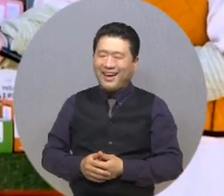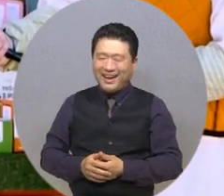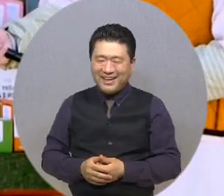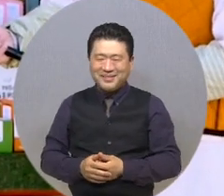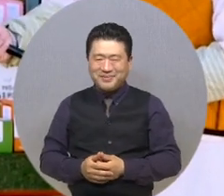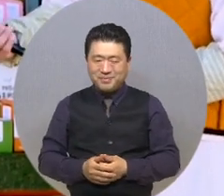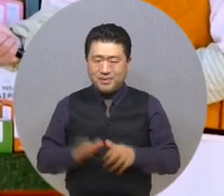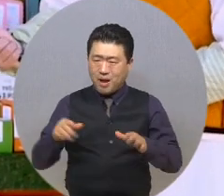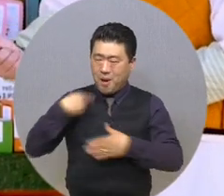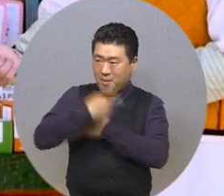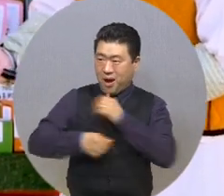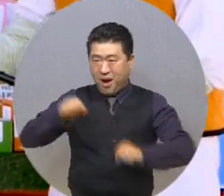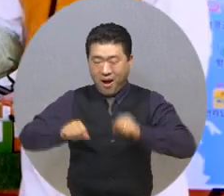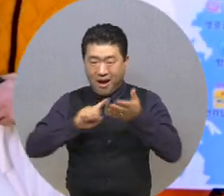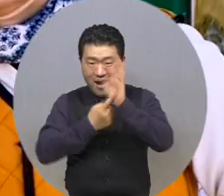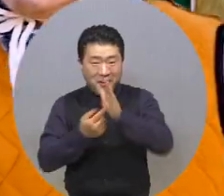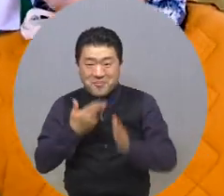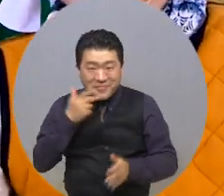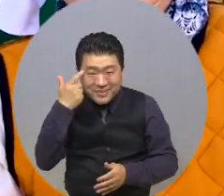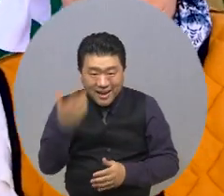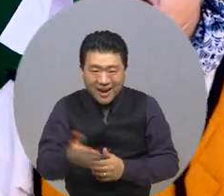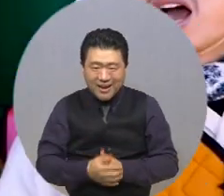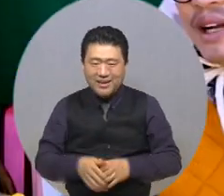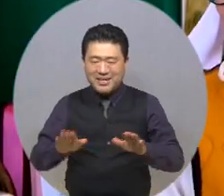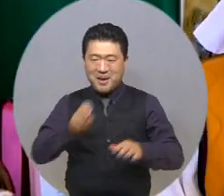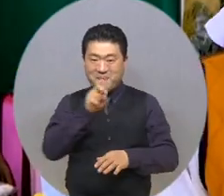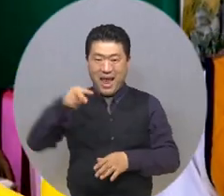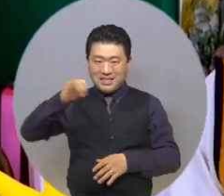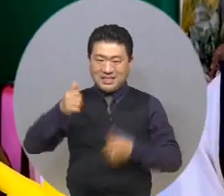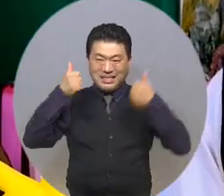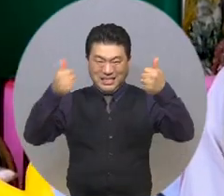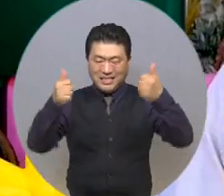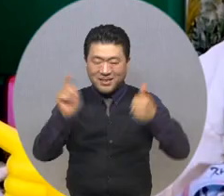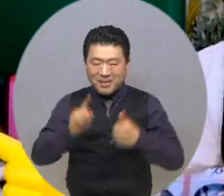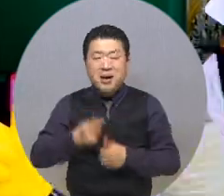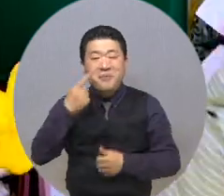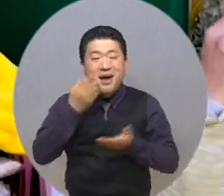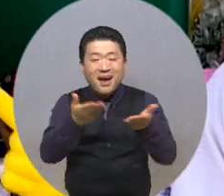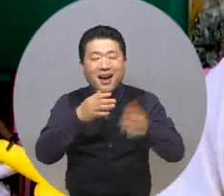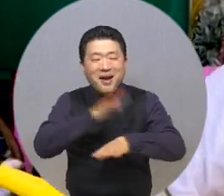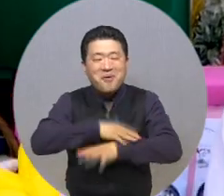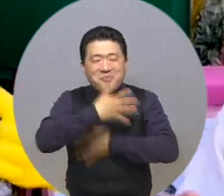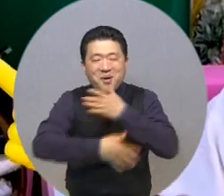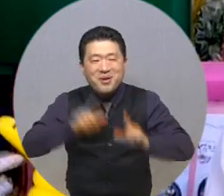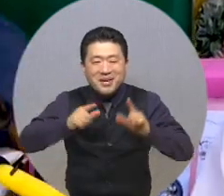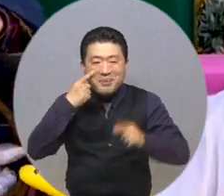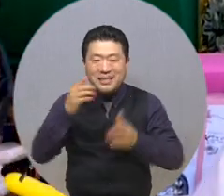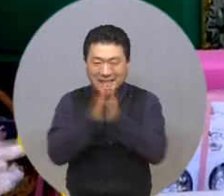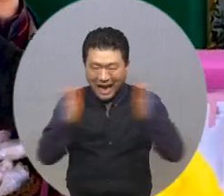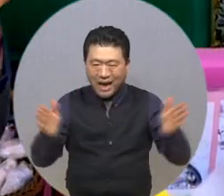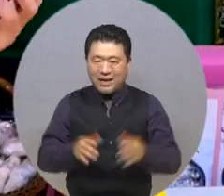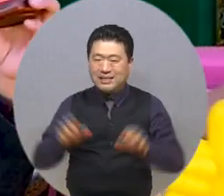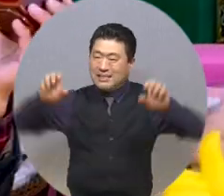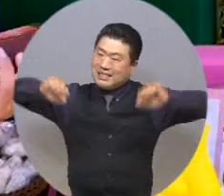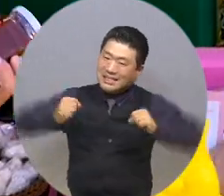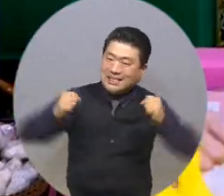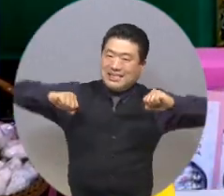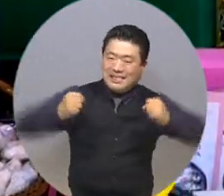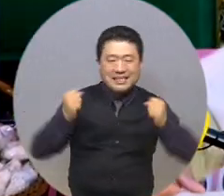오늘은 몸으로 표현하는 게 없나 기정아? 우리 매실이 최고다. 시시 아, 몸으로 말해요. 시작.